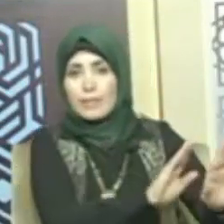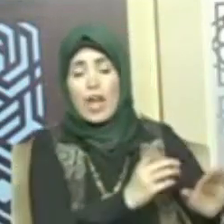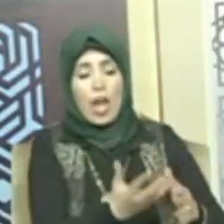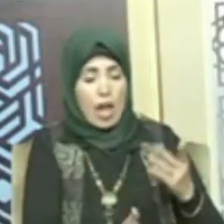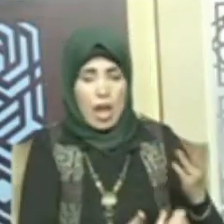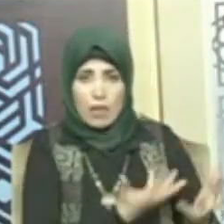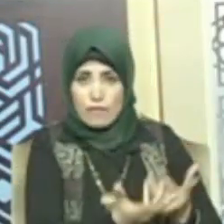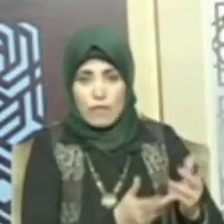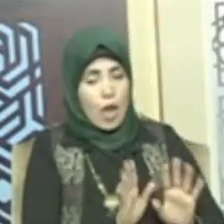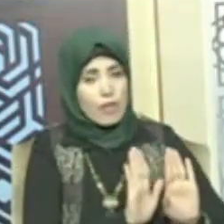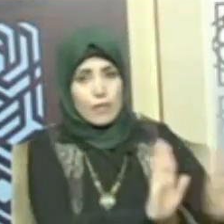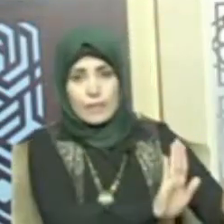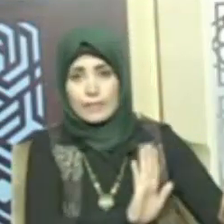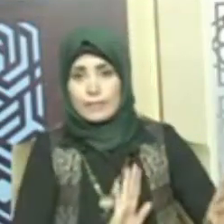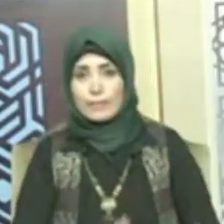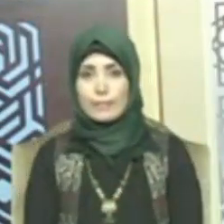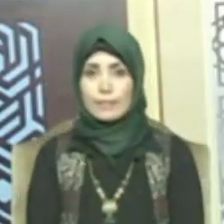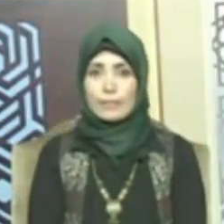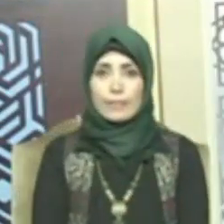ومنها